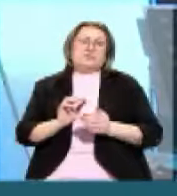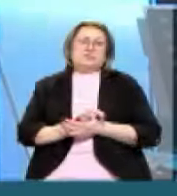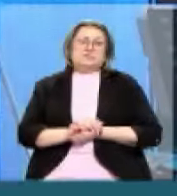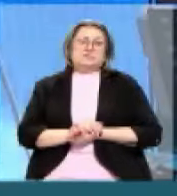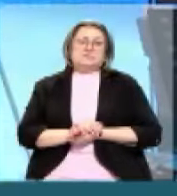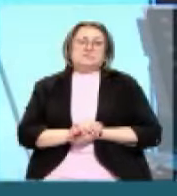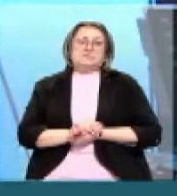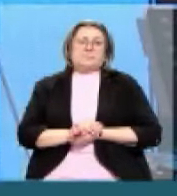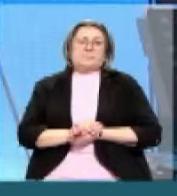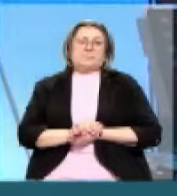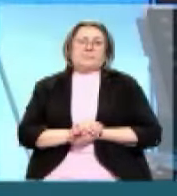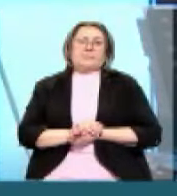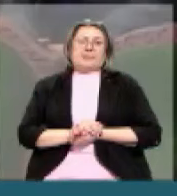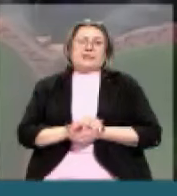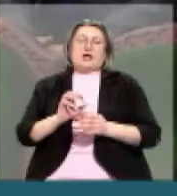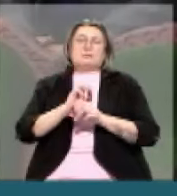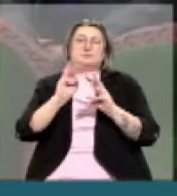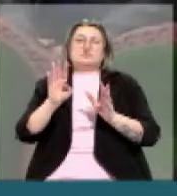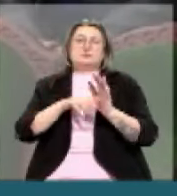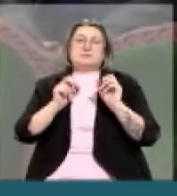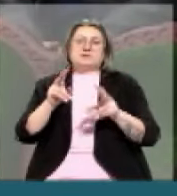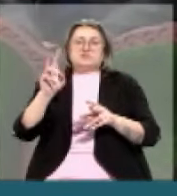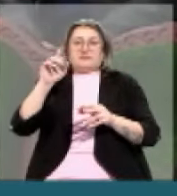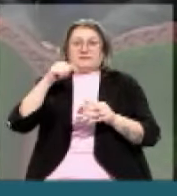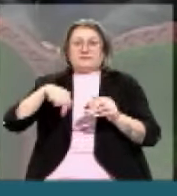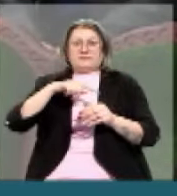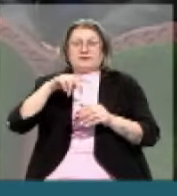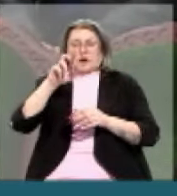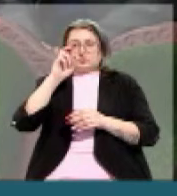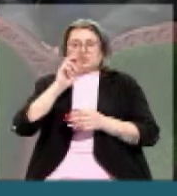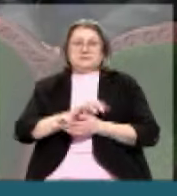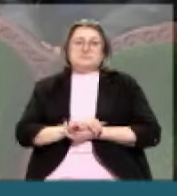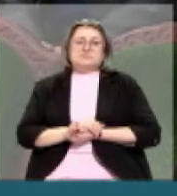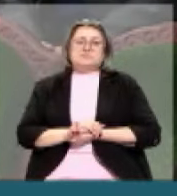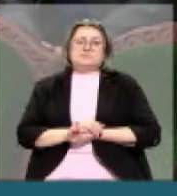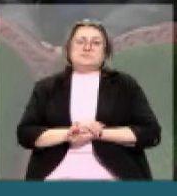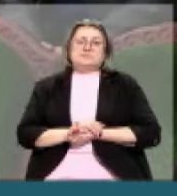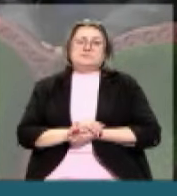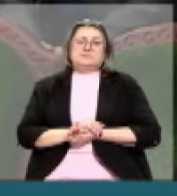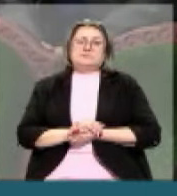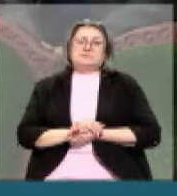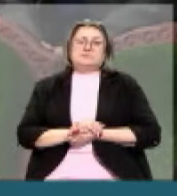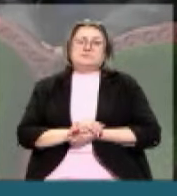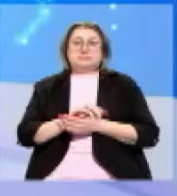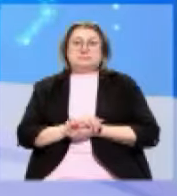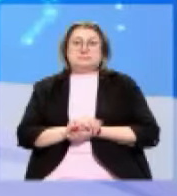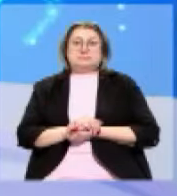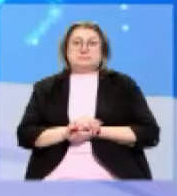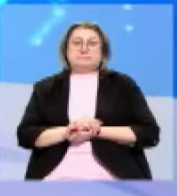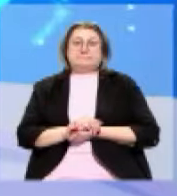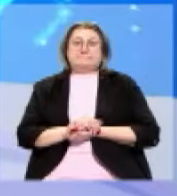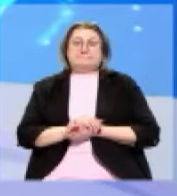ететін қабілетті құрылымдардың бірегейіне айналды. Ақбота Дүйсенбай, Радион Бабич, Қостанай, телеарнасы.